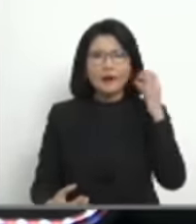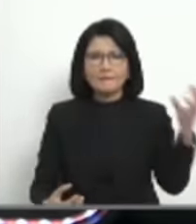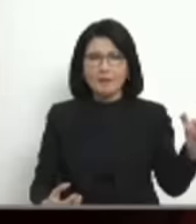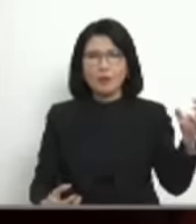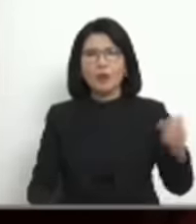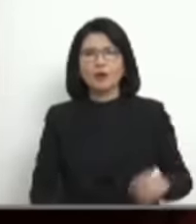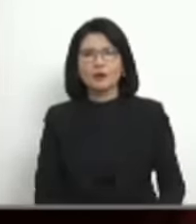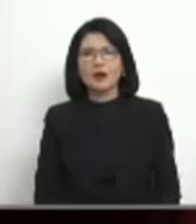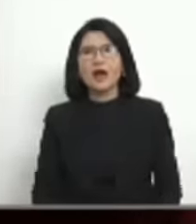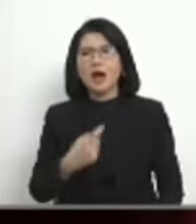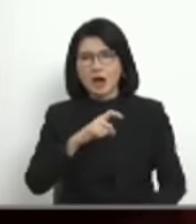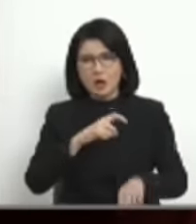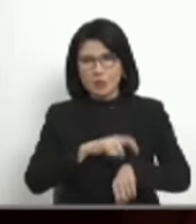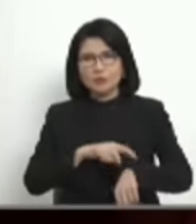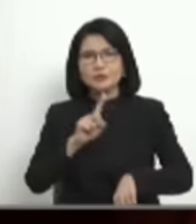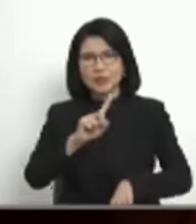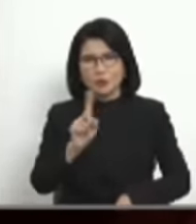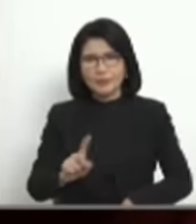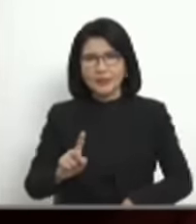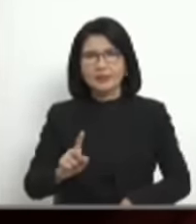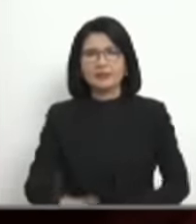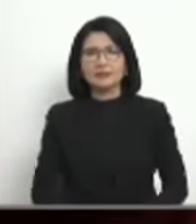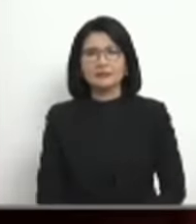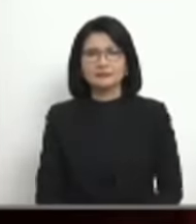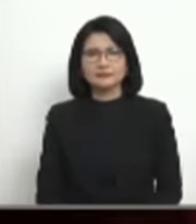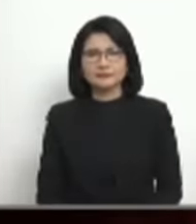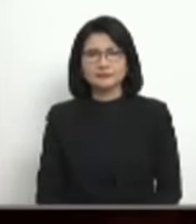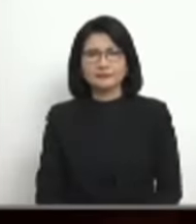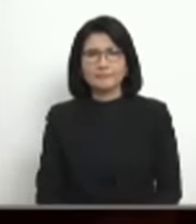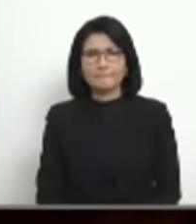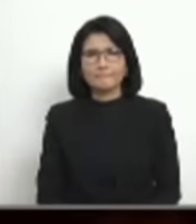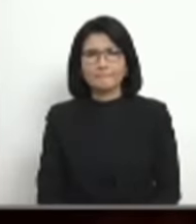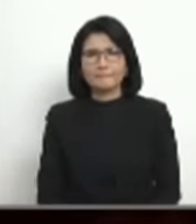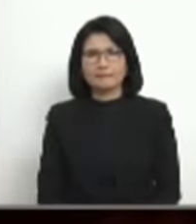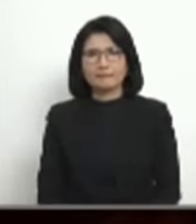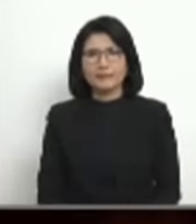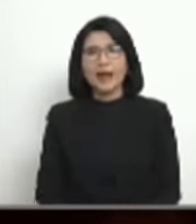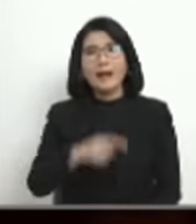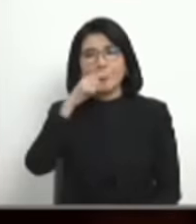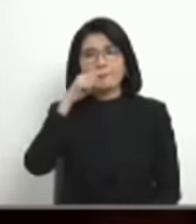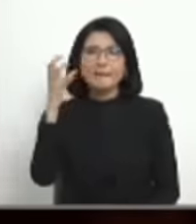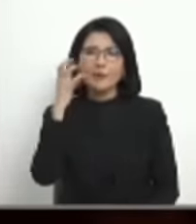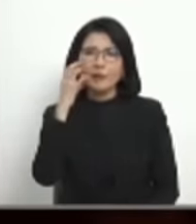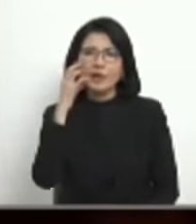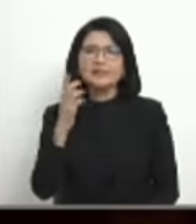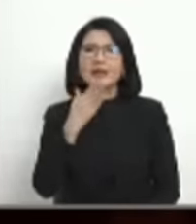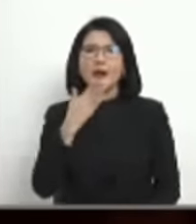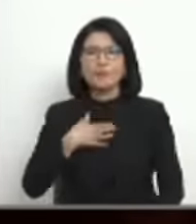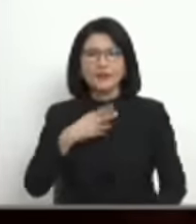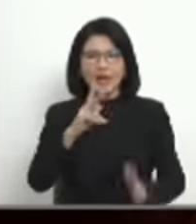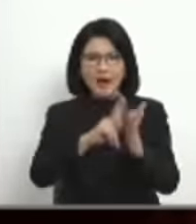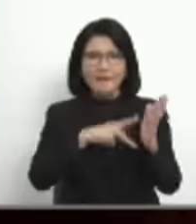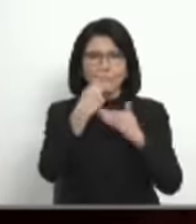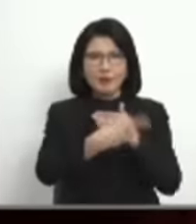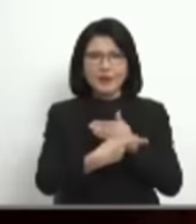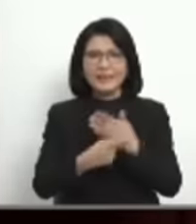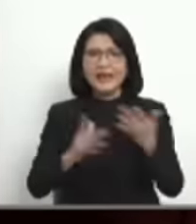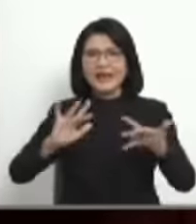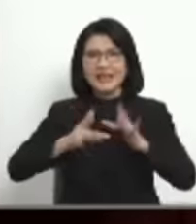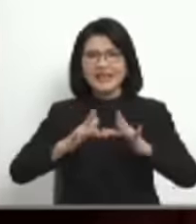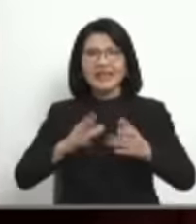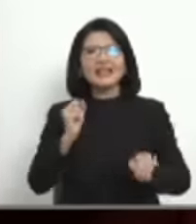Bapak Ganjar 1 menit dimulai saat Bapak berbicara silakan Pak Ganjar Pak Prabowo Saya punya program internet gratis untuk sekolahan